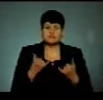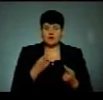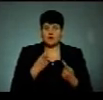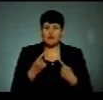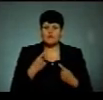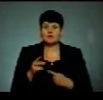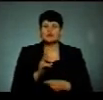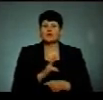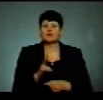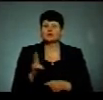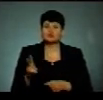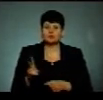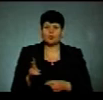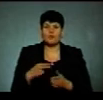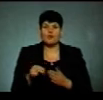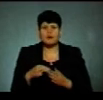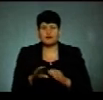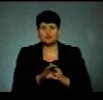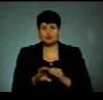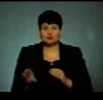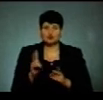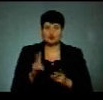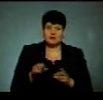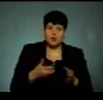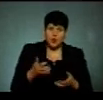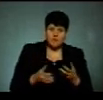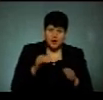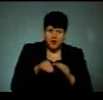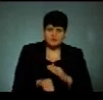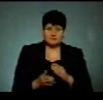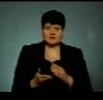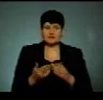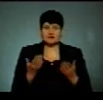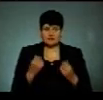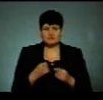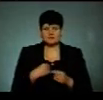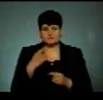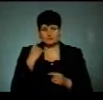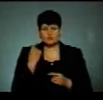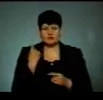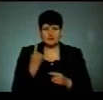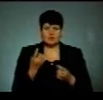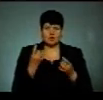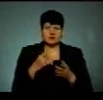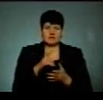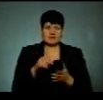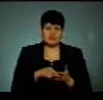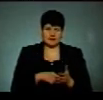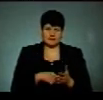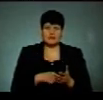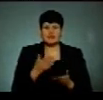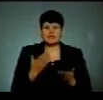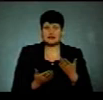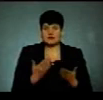те, хто трубу купляв, хто її закопував. Давайте ми звернемось до одного такого простого питання.